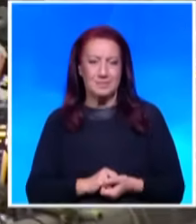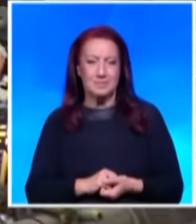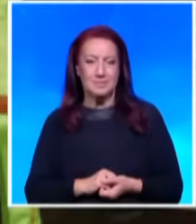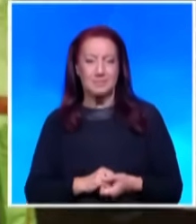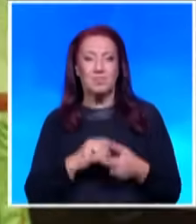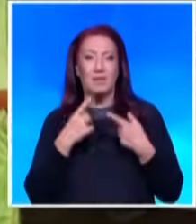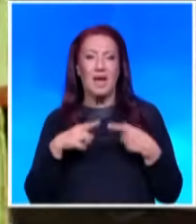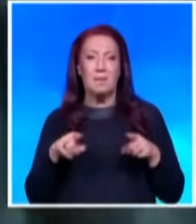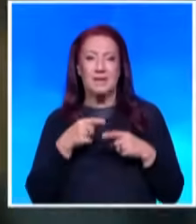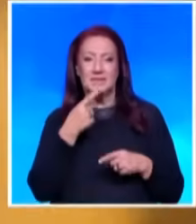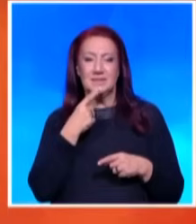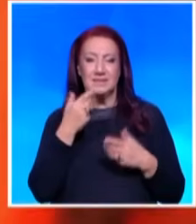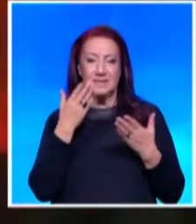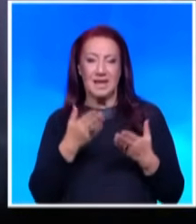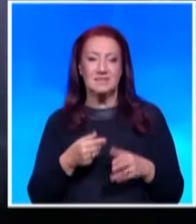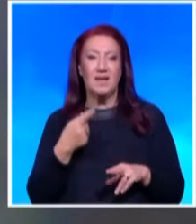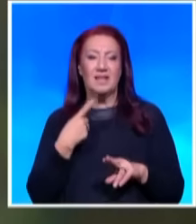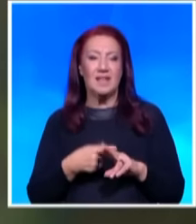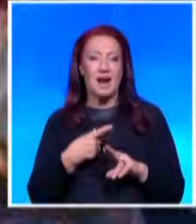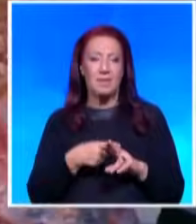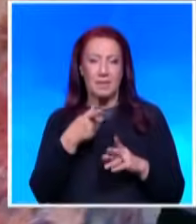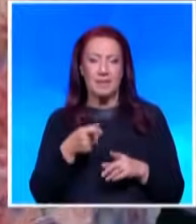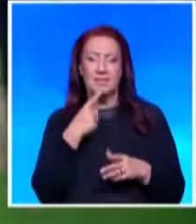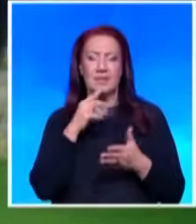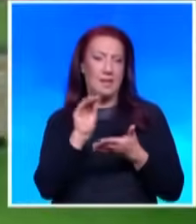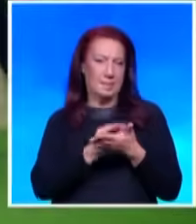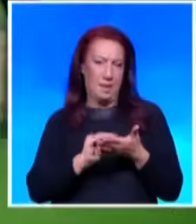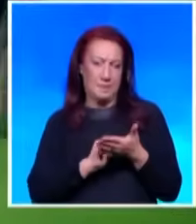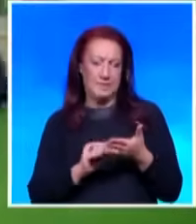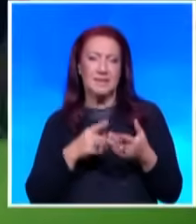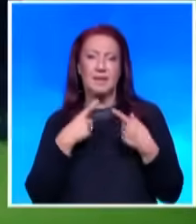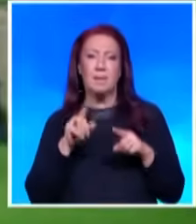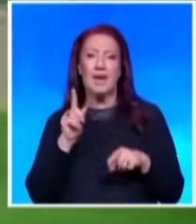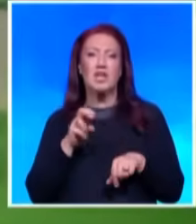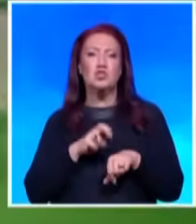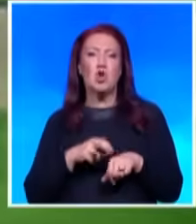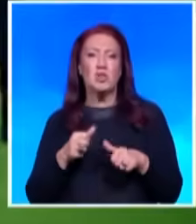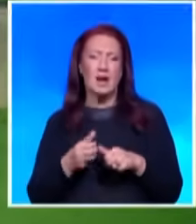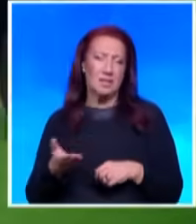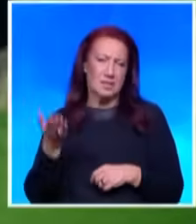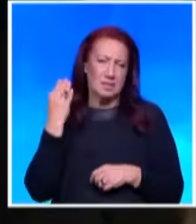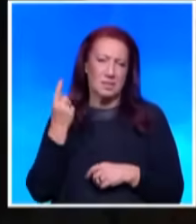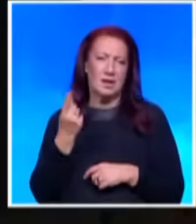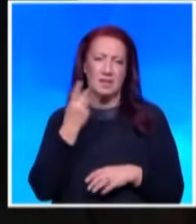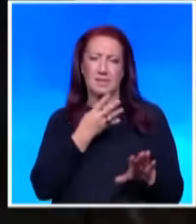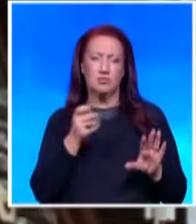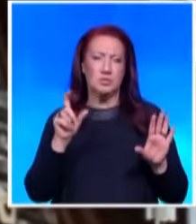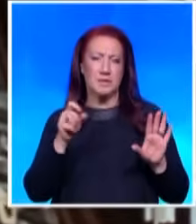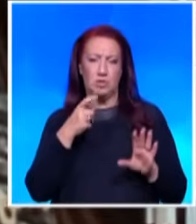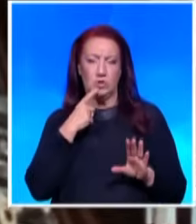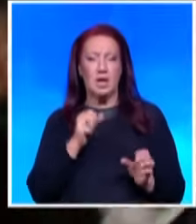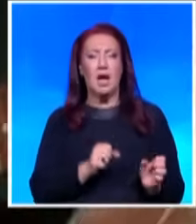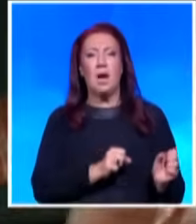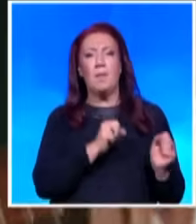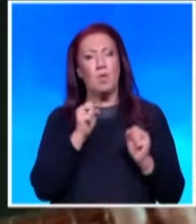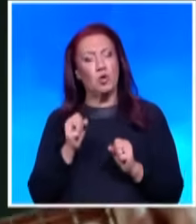Песента се казва Now and Then. Написана е и е изпят от Джон Ленън в края на 70-те години, а по-късно разработен от Пол Маккартни и Ринго Стар и